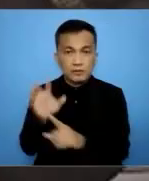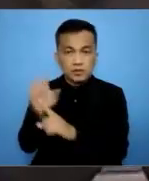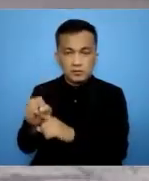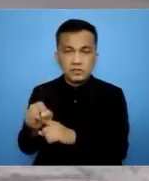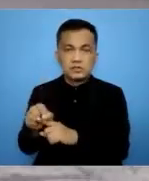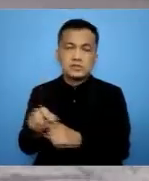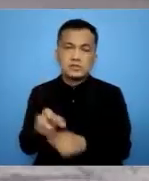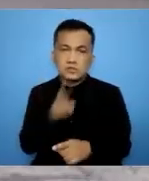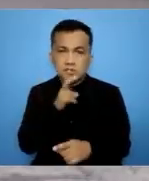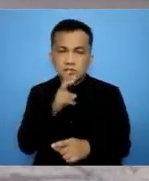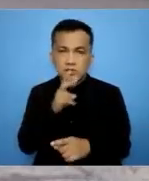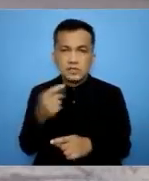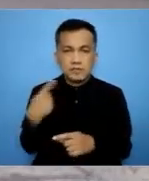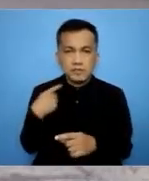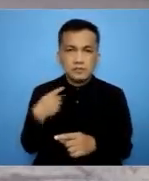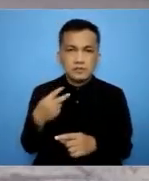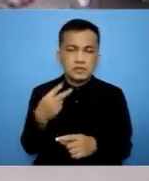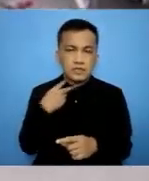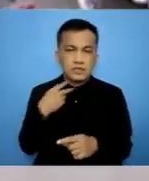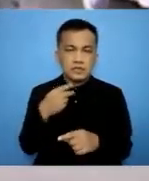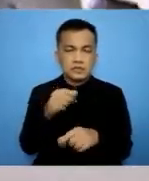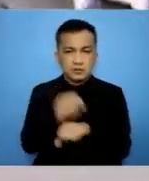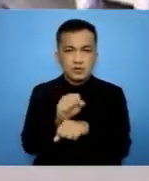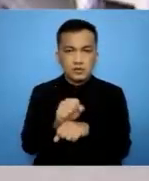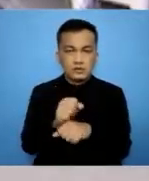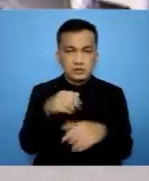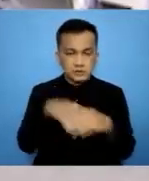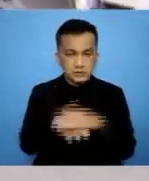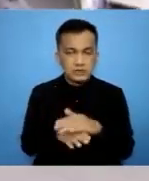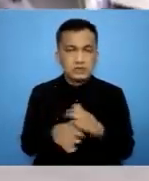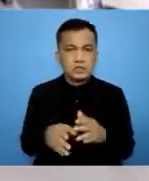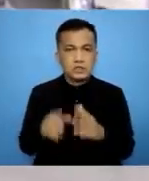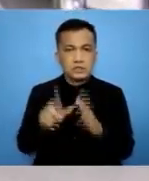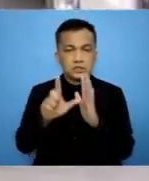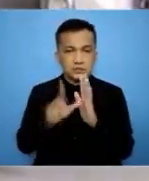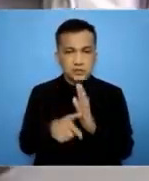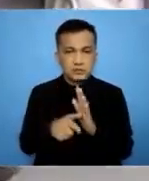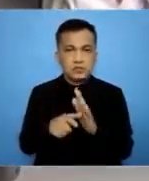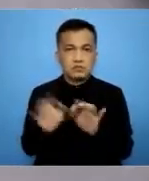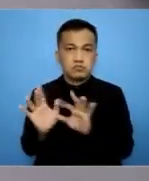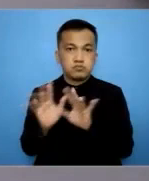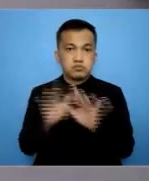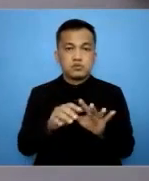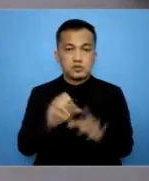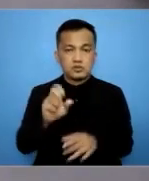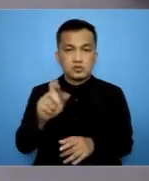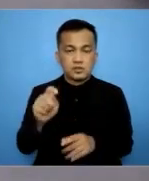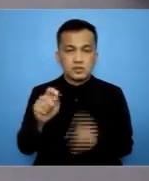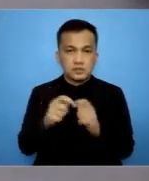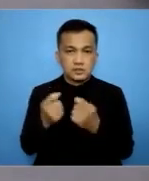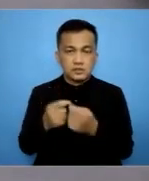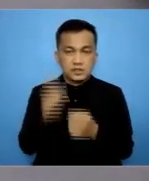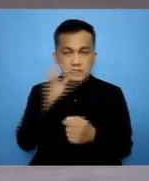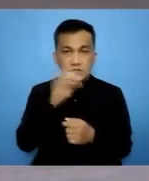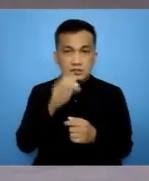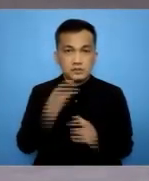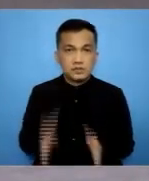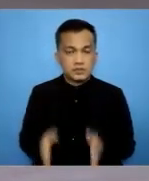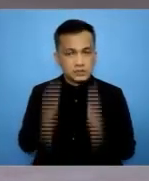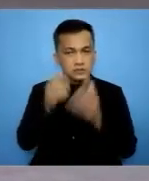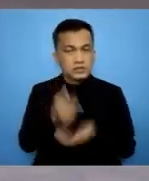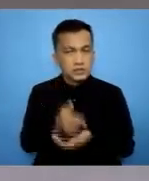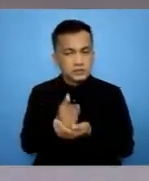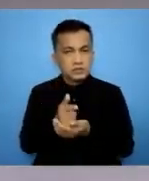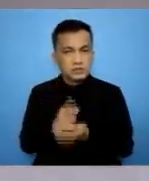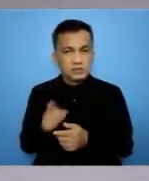gunman. Kinordonan din ang kalsada at pinaalis ang mga tao dahil baka magkabarilan. Makalipas ang isang oras, isa-isa